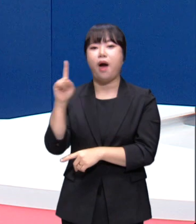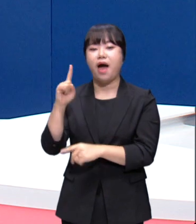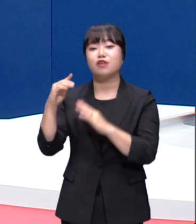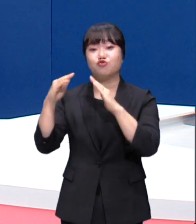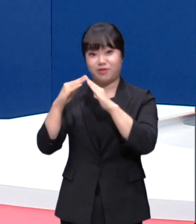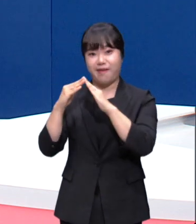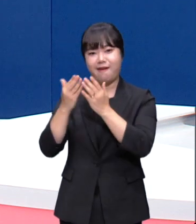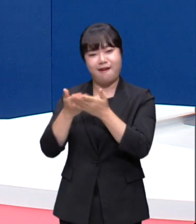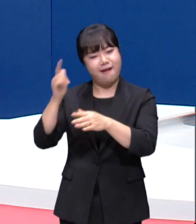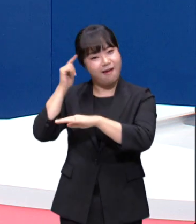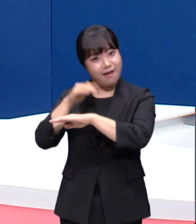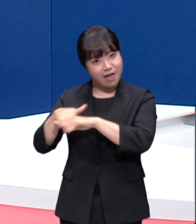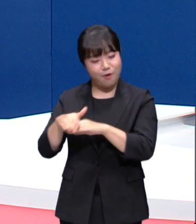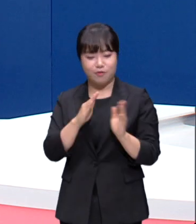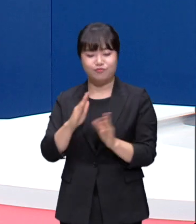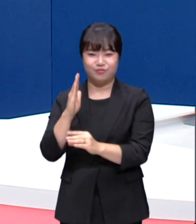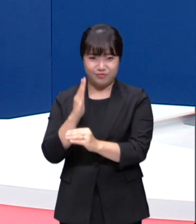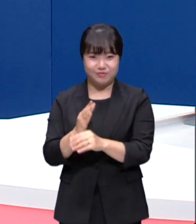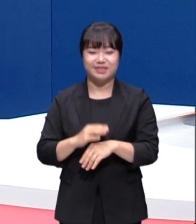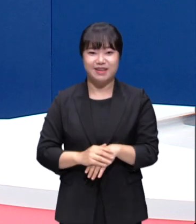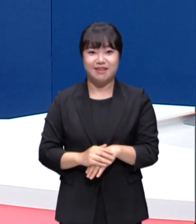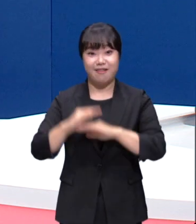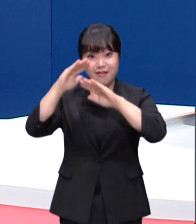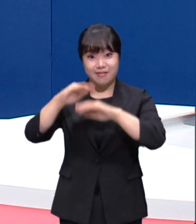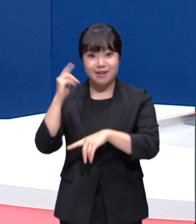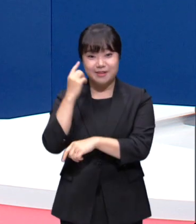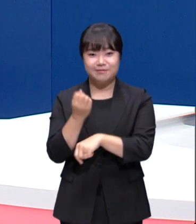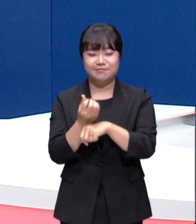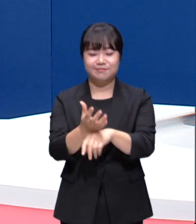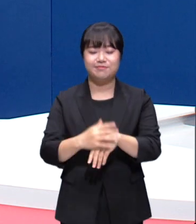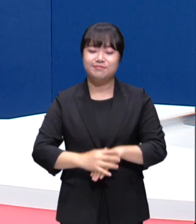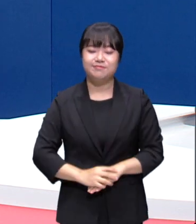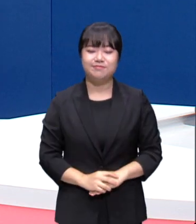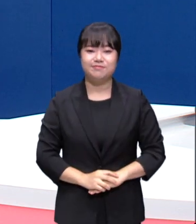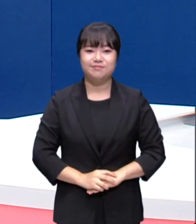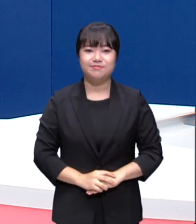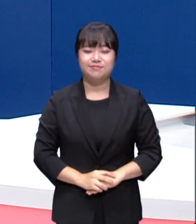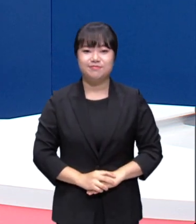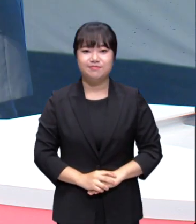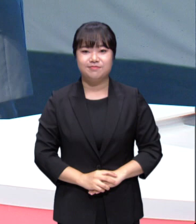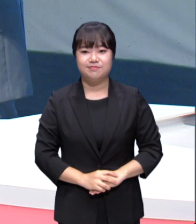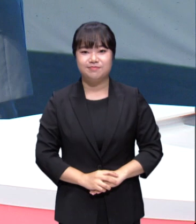지역에 맞춘 개발을 준비하고 있습니다. 네, 관련 내용부터 전해드리도록 하겠습니다.